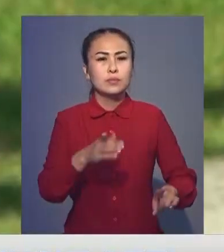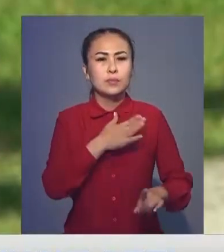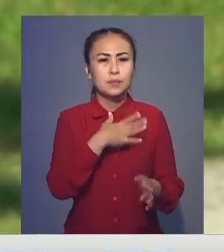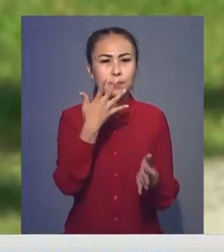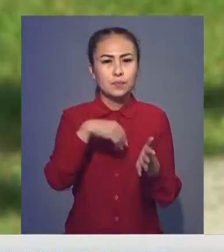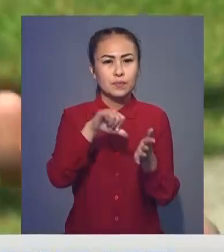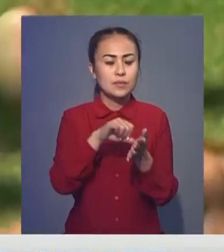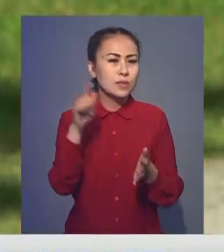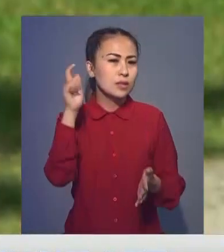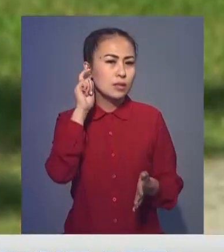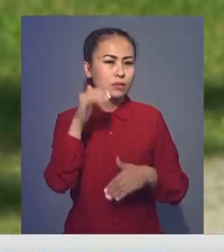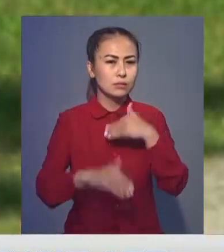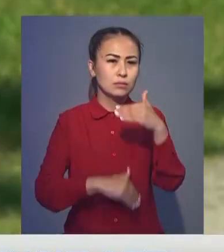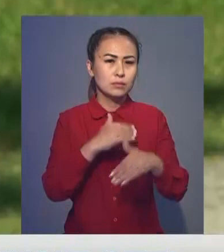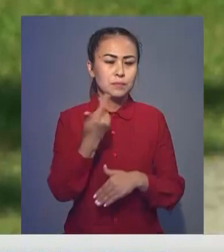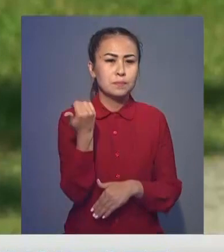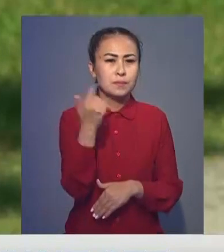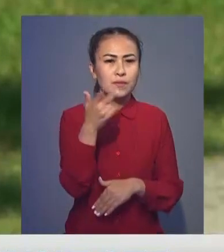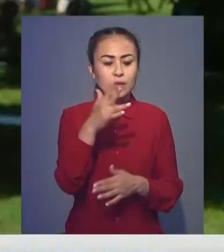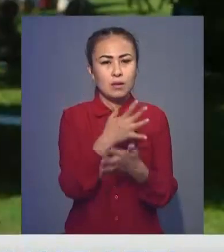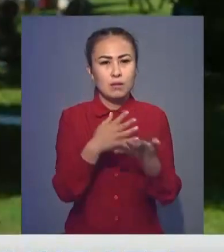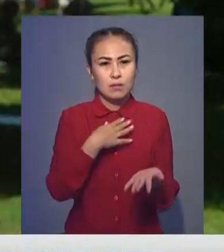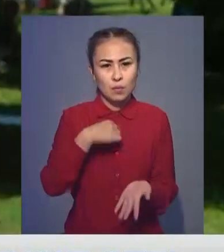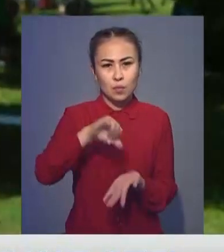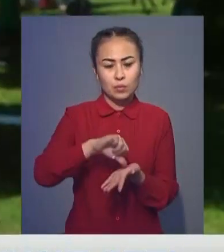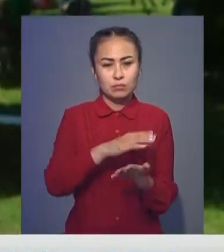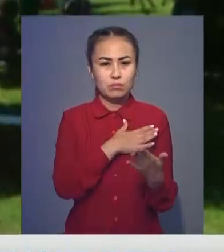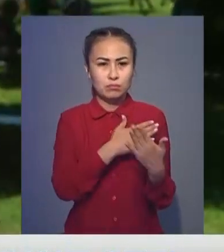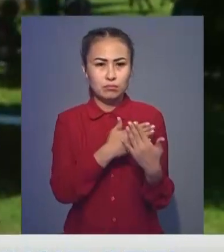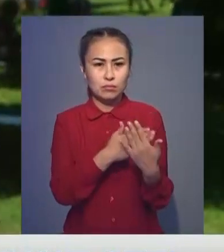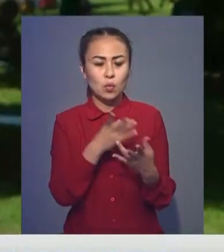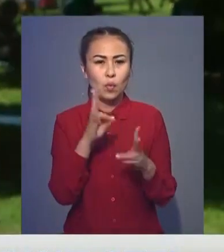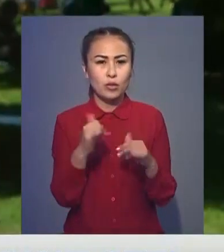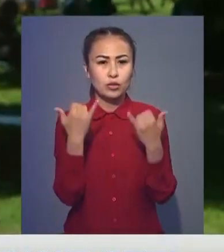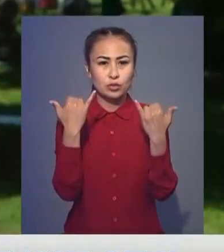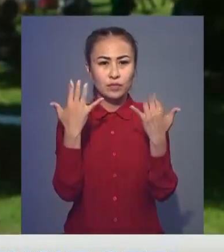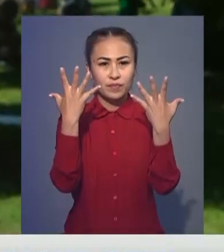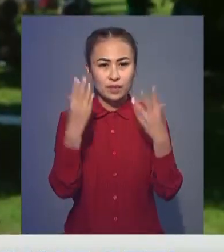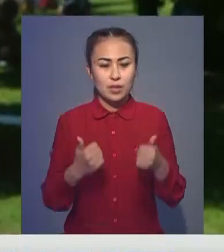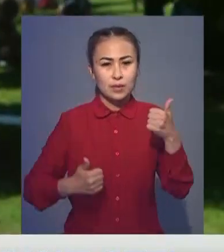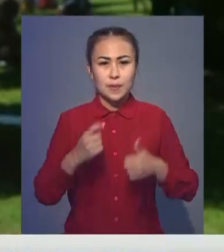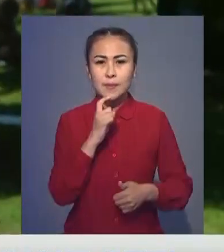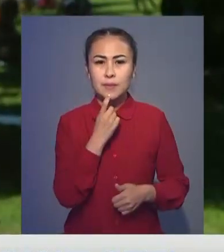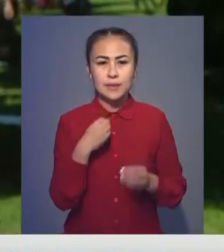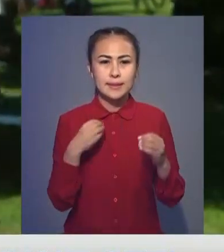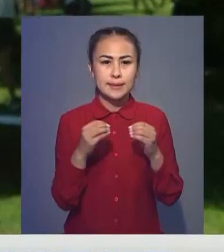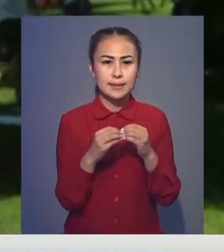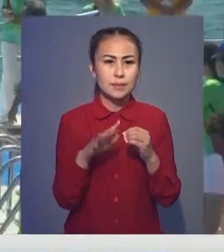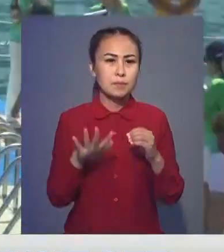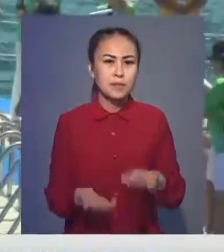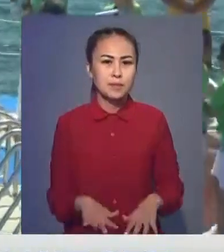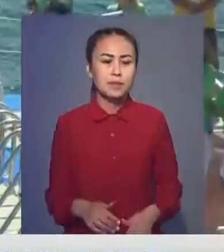56 жасымнан бастап жүзу бойынша жарыстарға белсене қатыса бастадым. Алайда бүгін жарыс қиын болып 10-шы орынды